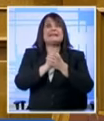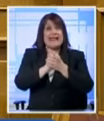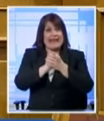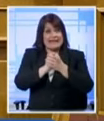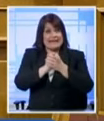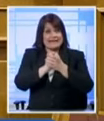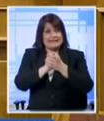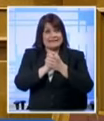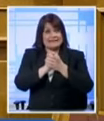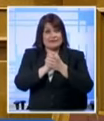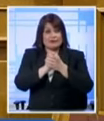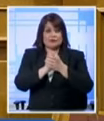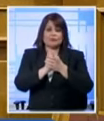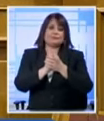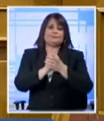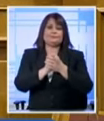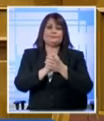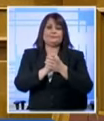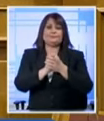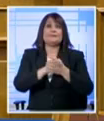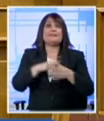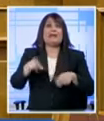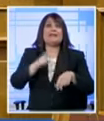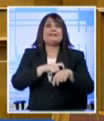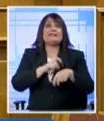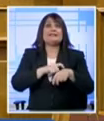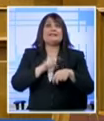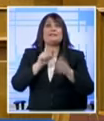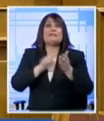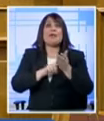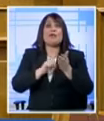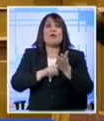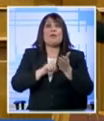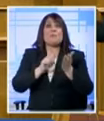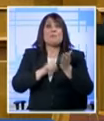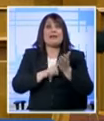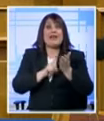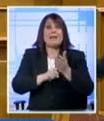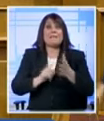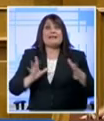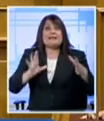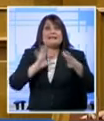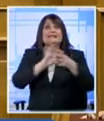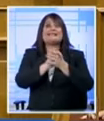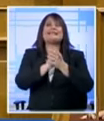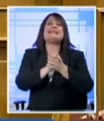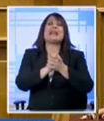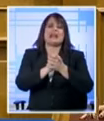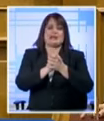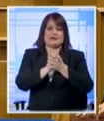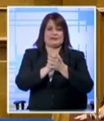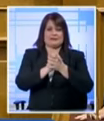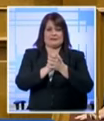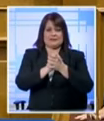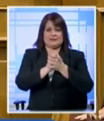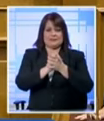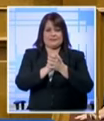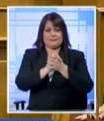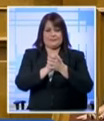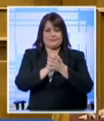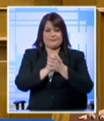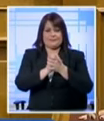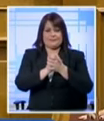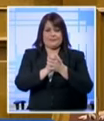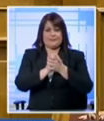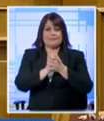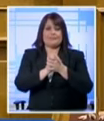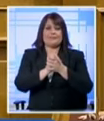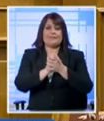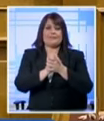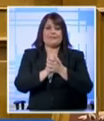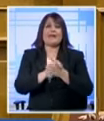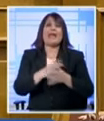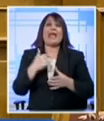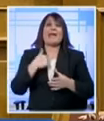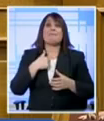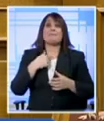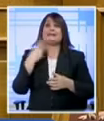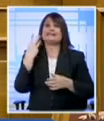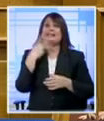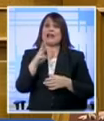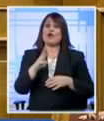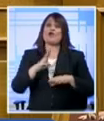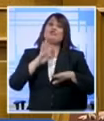επιτευχθεί μέσα σε αυτή την αίθουσα σήμερα, η δικιά μας Βουλή, εμείς οι 300, θα είμαστε υπόλογοι